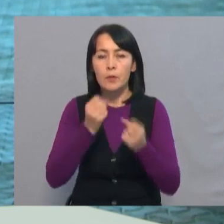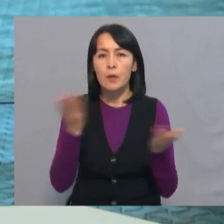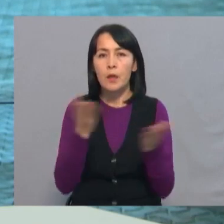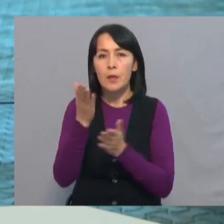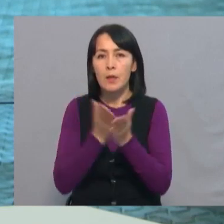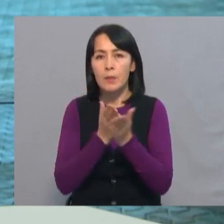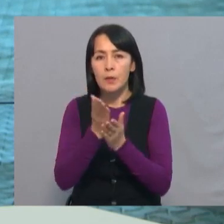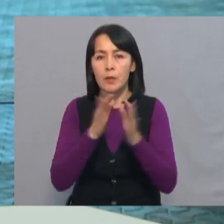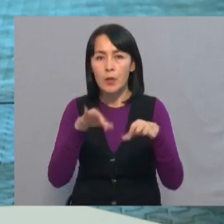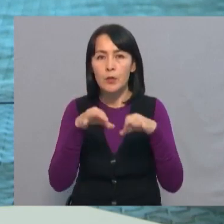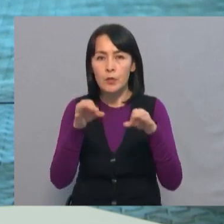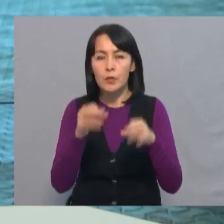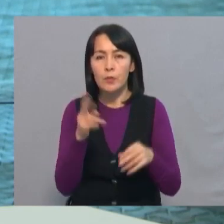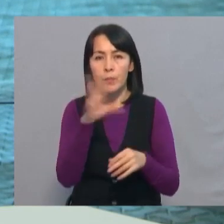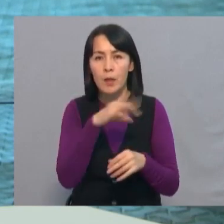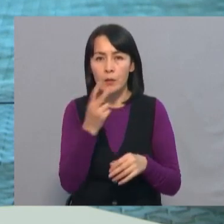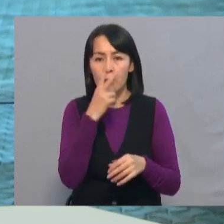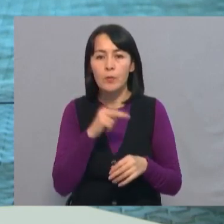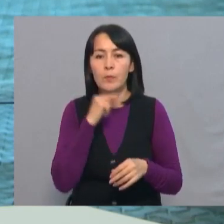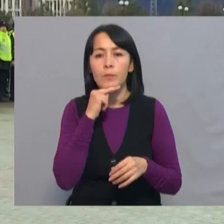бағытта жүргені орталықтан бақыланады.